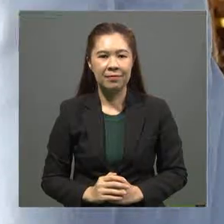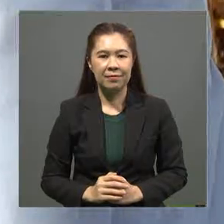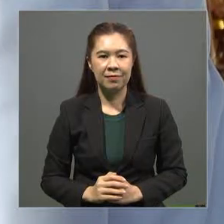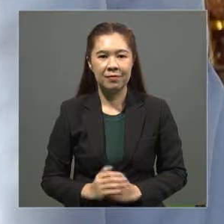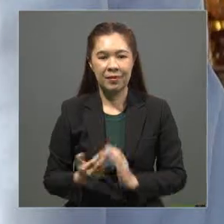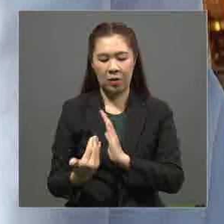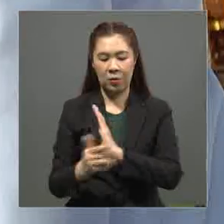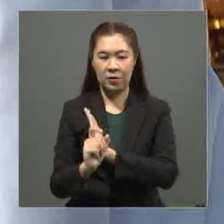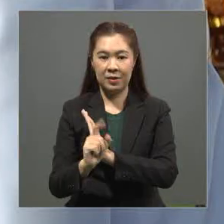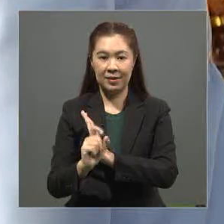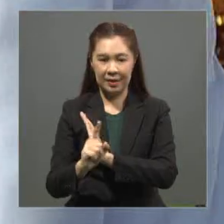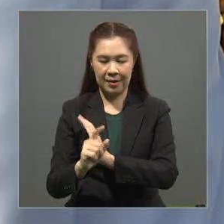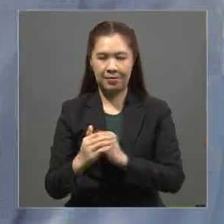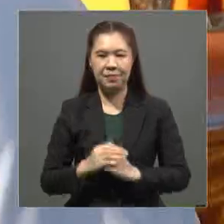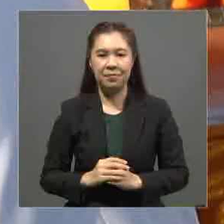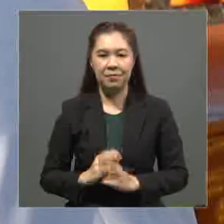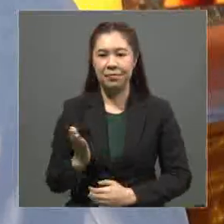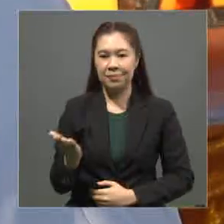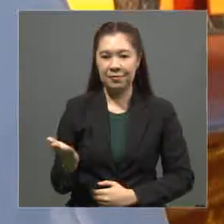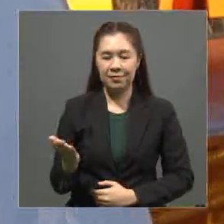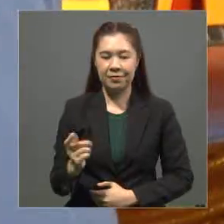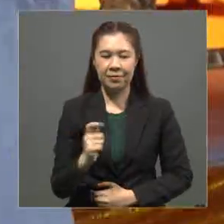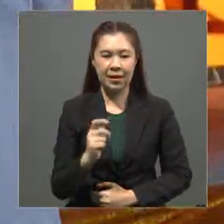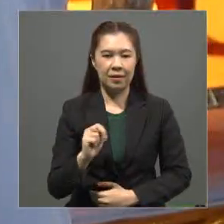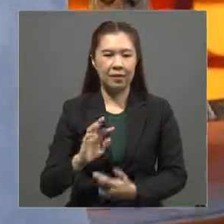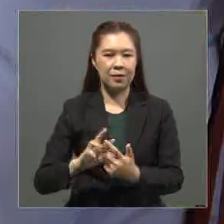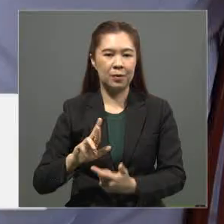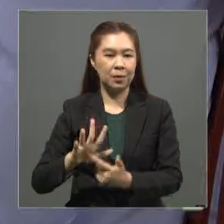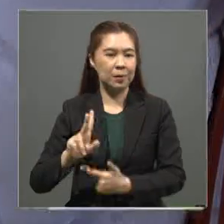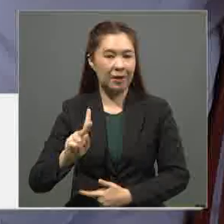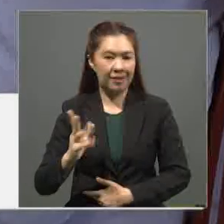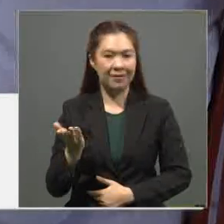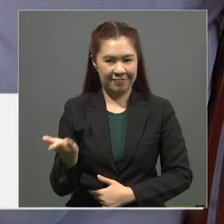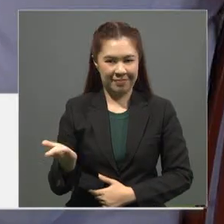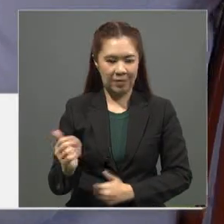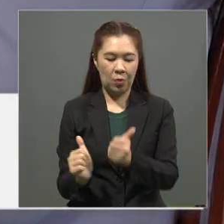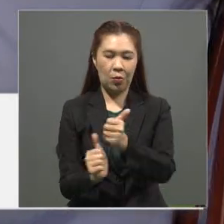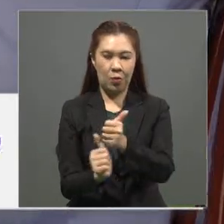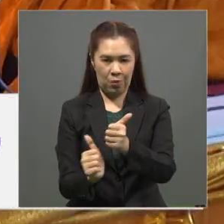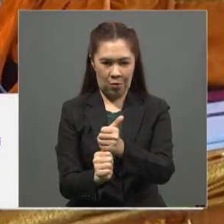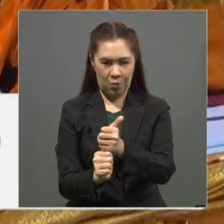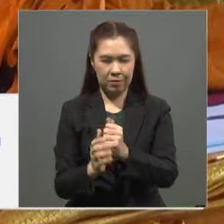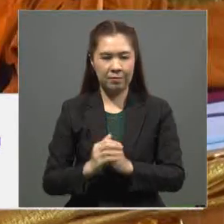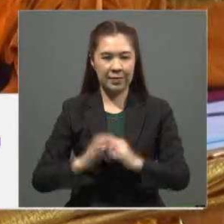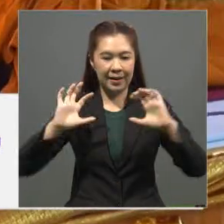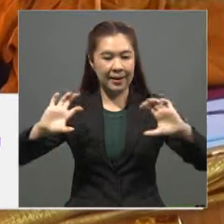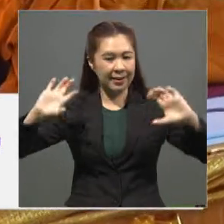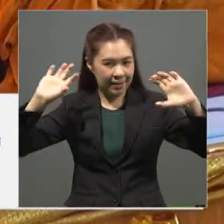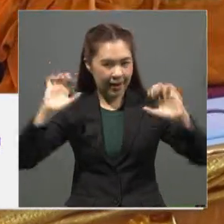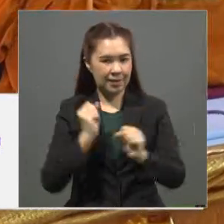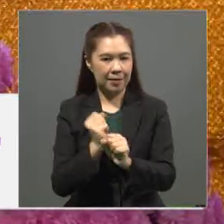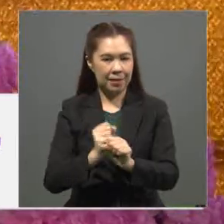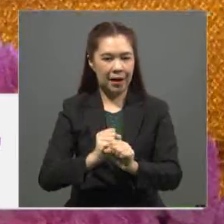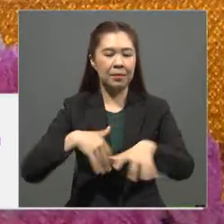จังหวัดศรีสะเกษครับนายอนุรัตน์ธรรมประจำจิตรองผู้ราชการจังหวัดศรีสะเกษนำข้าราชการองค์กรต่างๆและ